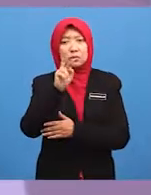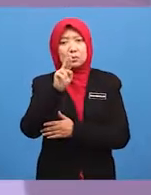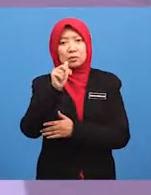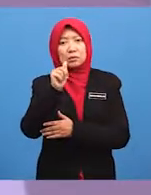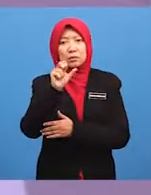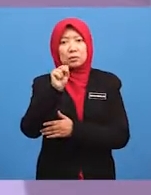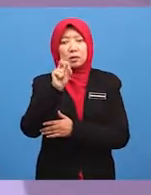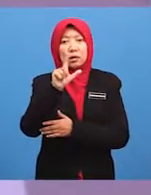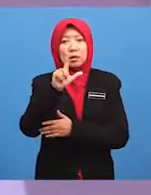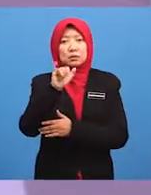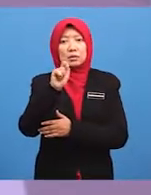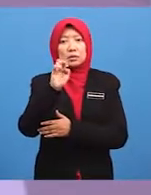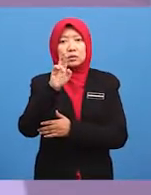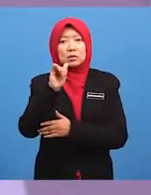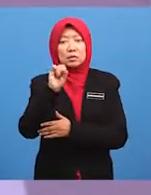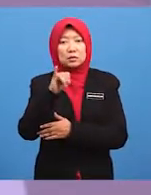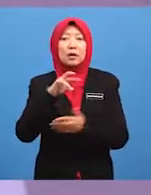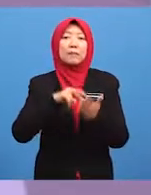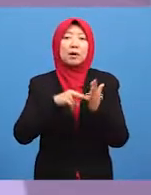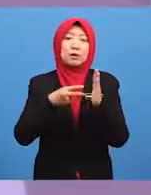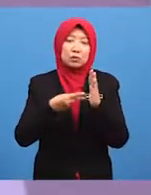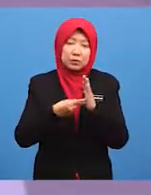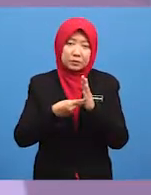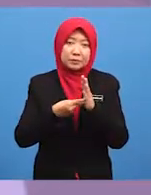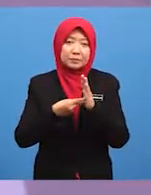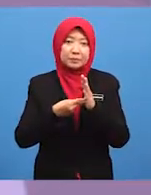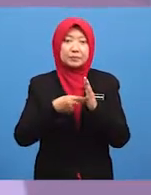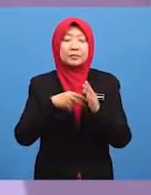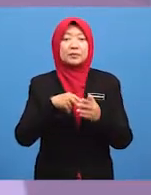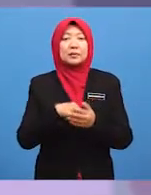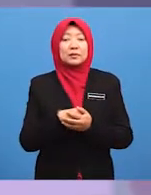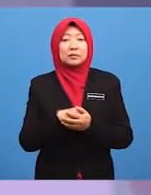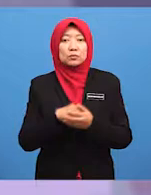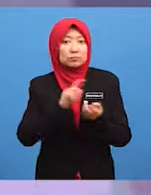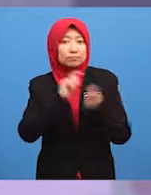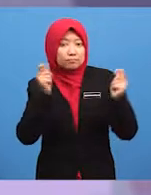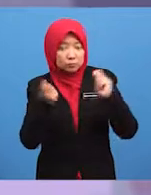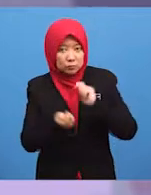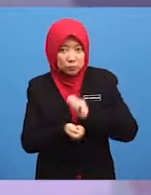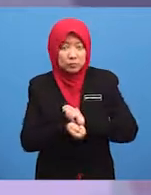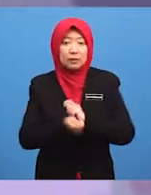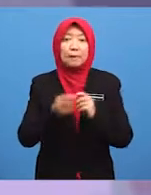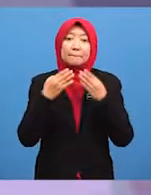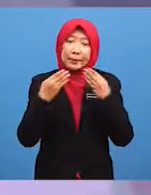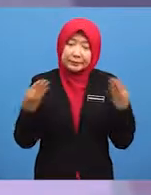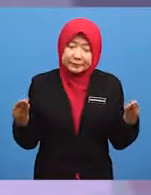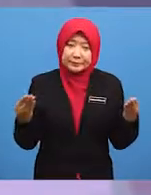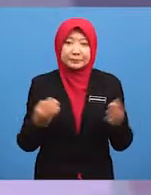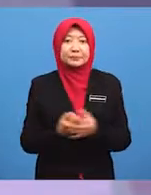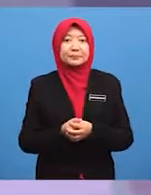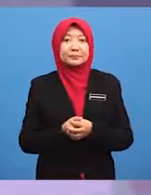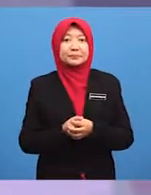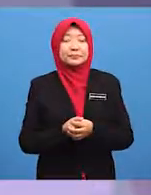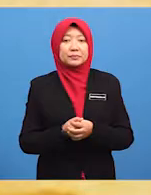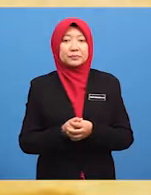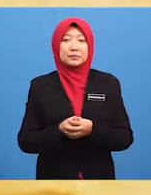Ya, tepat sekali. Translation dalam terjemahan bahasa Inggeris. Transliterasi merupakan